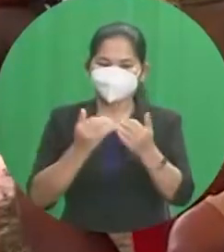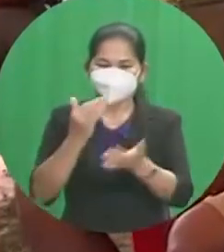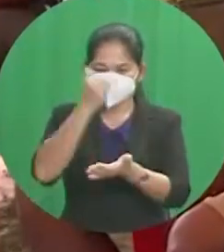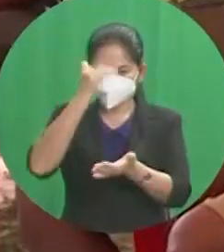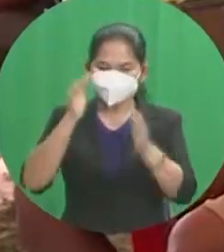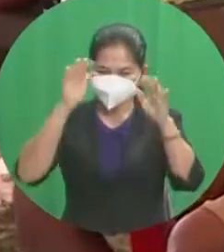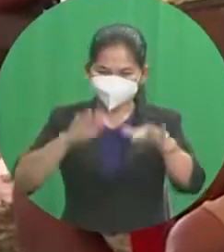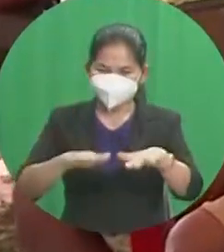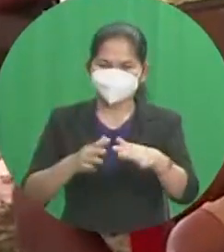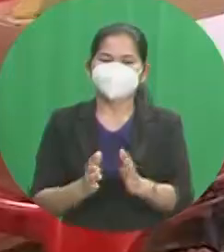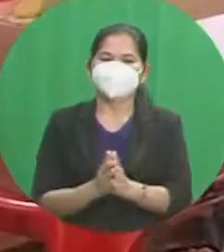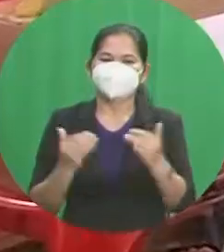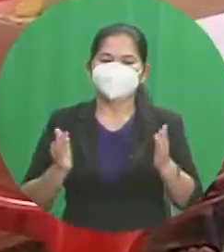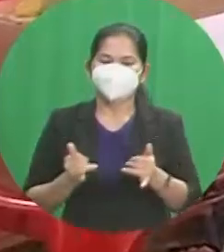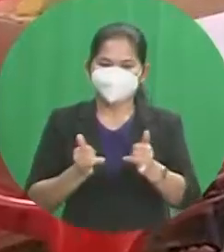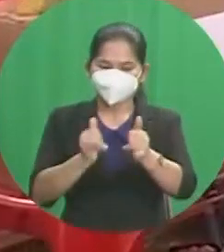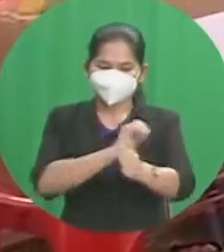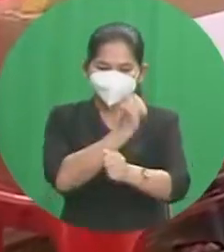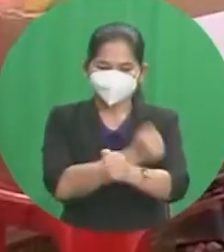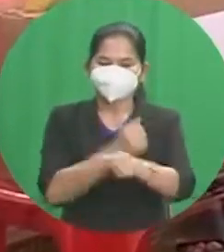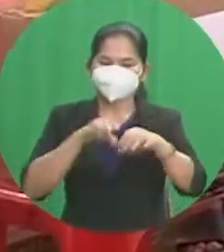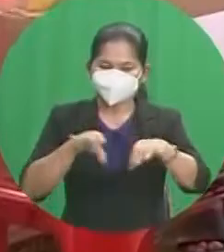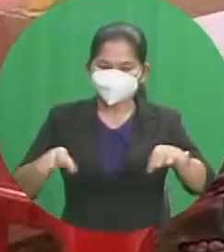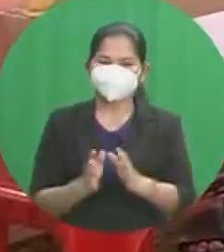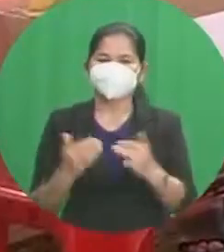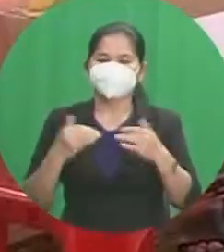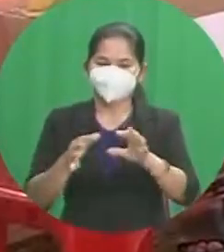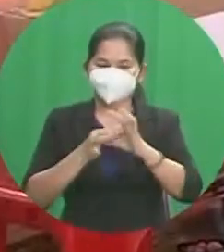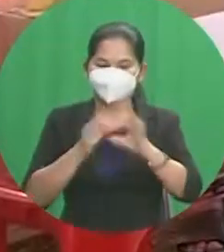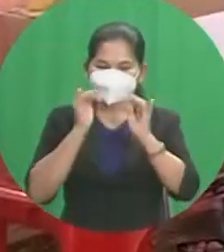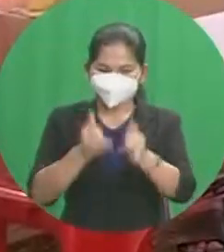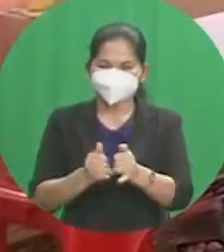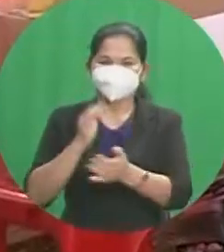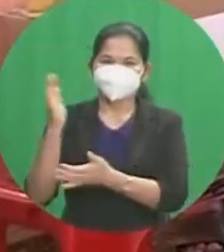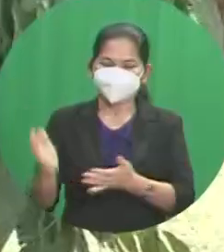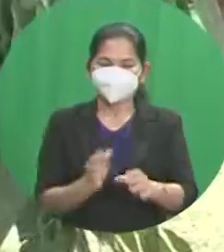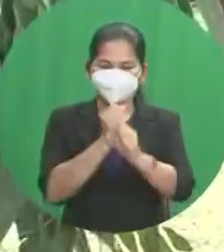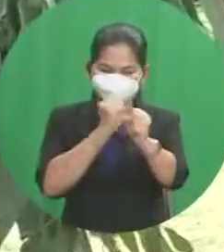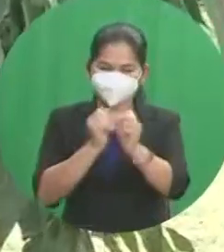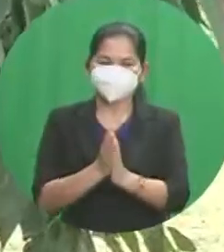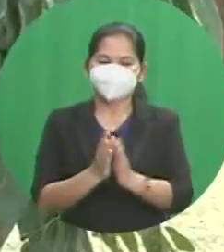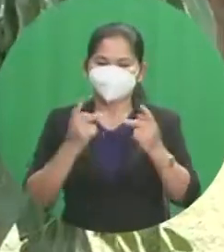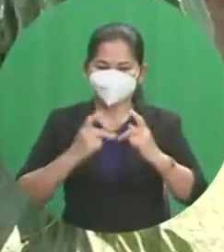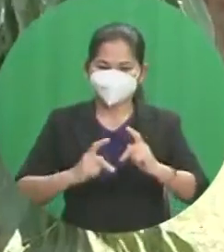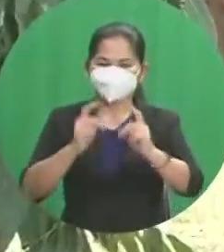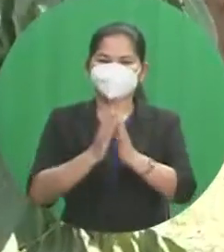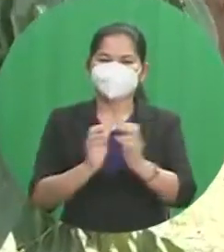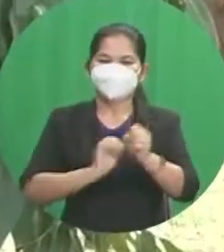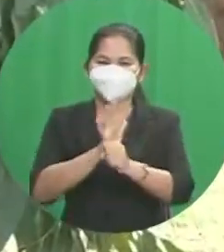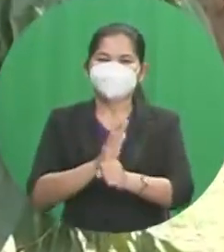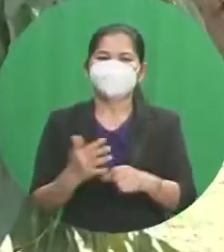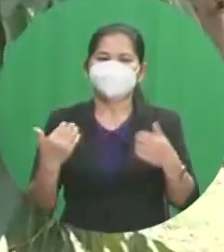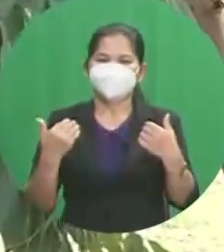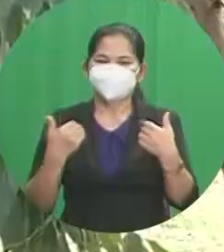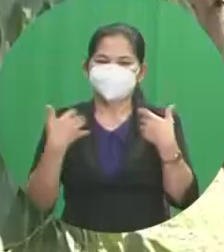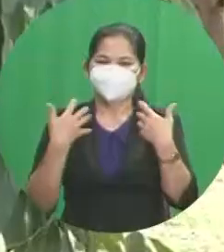មូស្លីមកម្ពុជាអមដំណើរដោយអាជ្ញាធរមូលដ្ឋានព្រមទាំងសហការីបានអញ្ជើញផ្សព្វផ្សាយវិធានការទប់ស្កាត់ជំងឺ